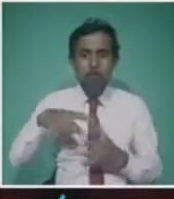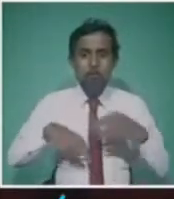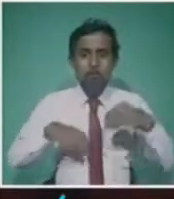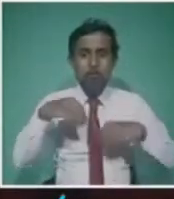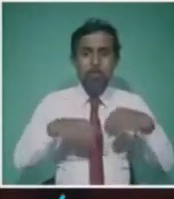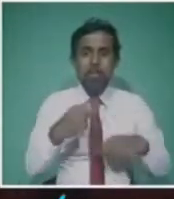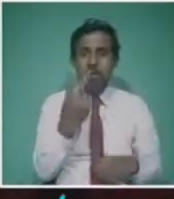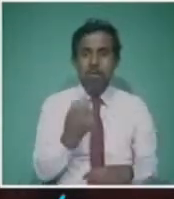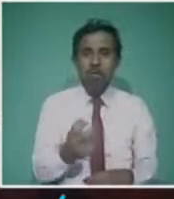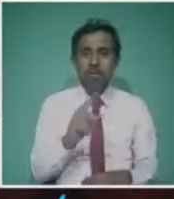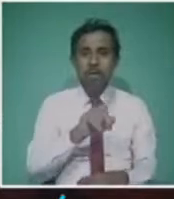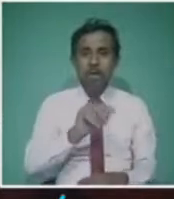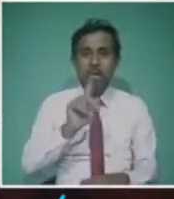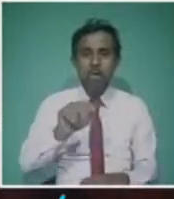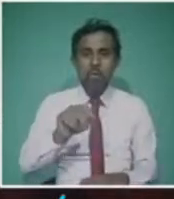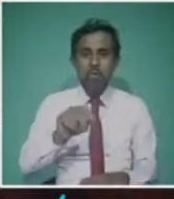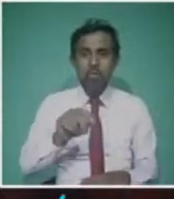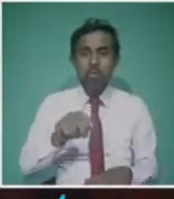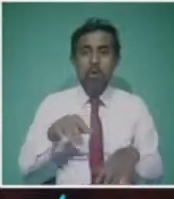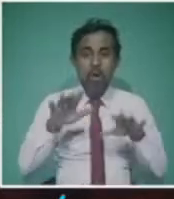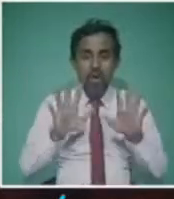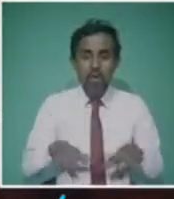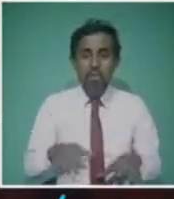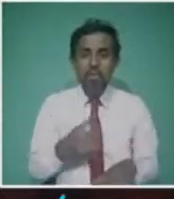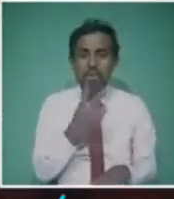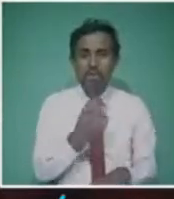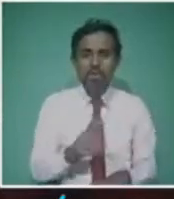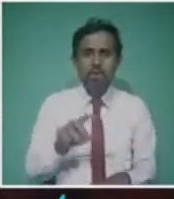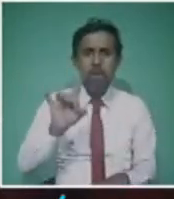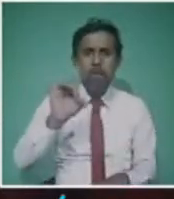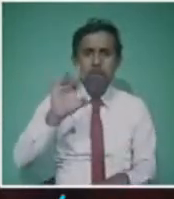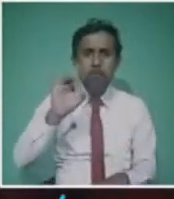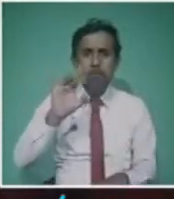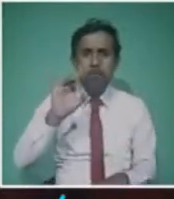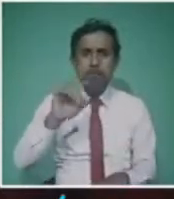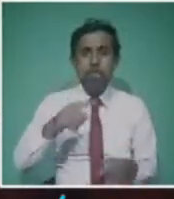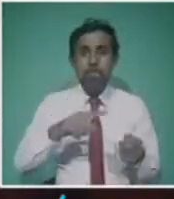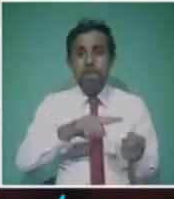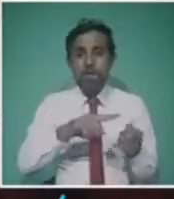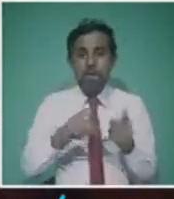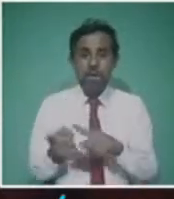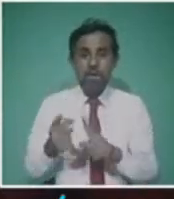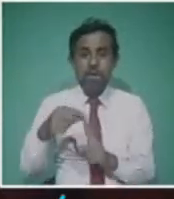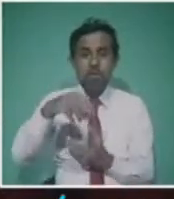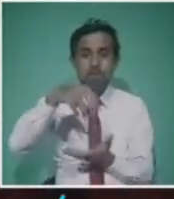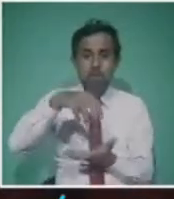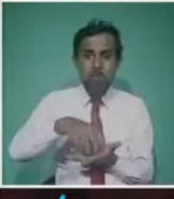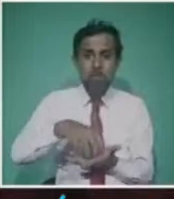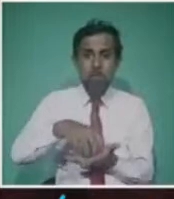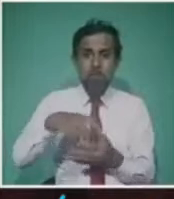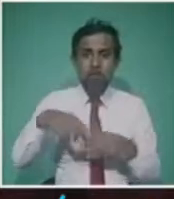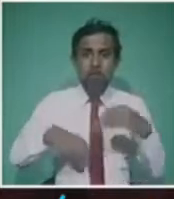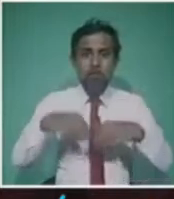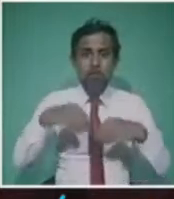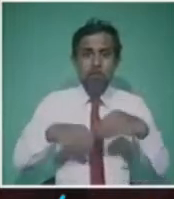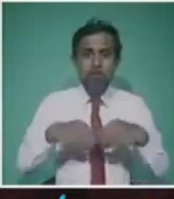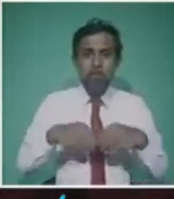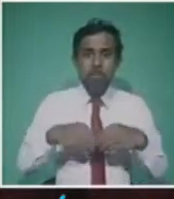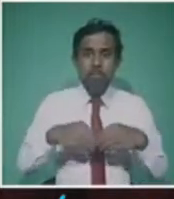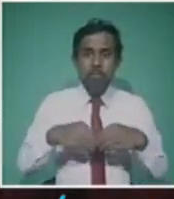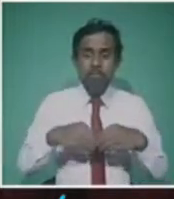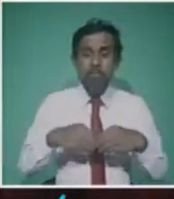තිබ්බේ 2011 අන්තිමට. ඉතින් 2015 තමයි ඊළඟට පළාත්පාලන මැතිවරණය පවත්වන්නට